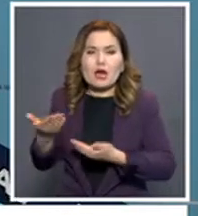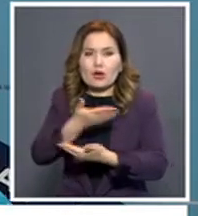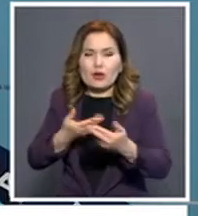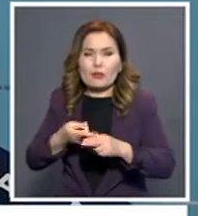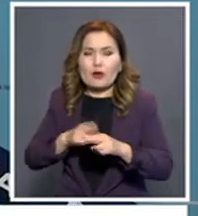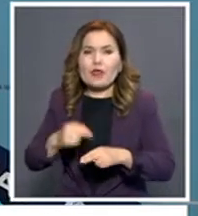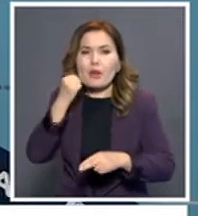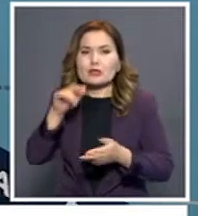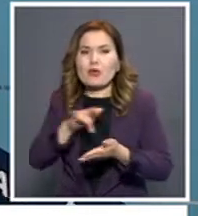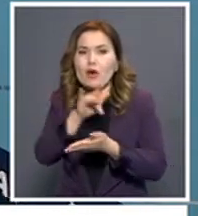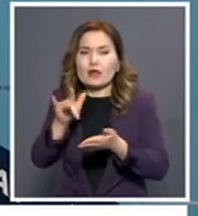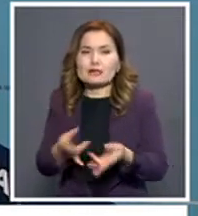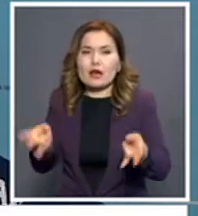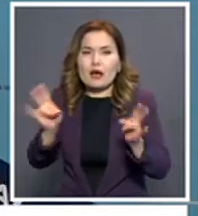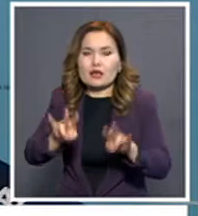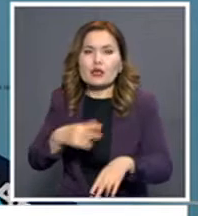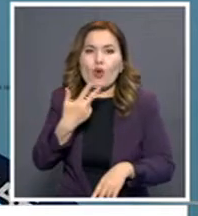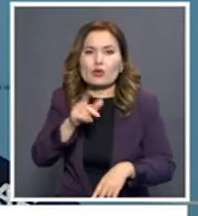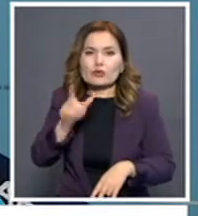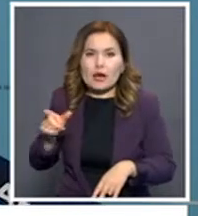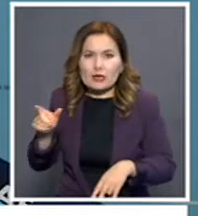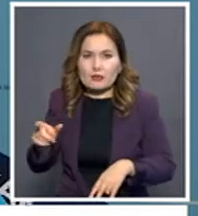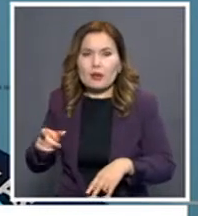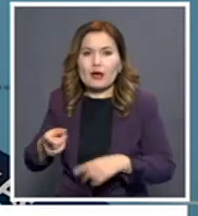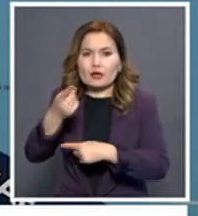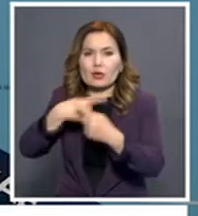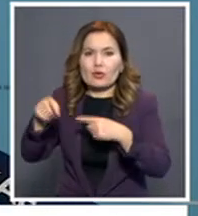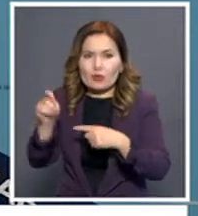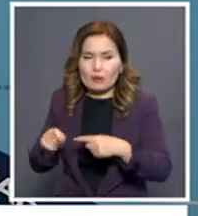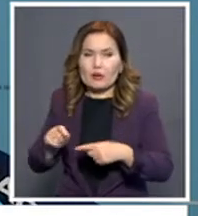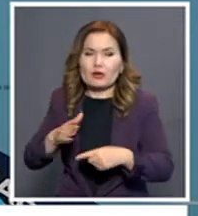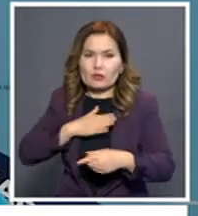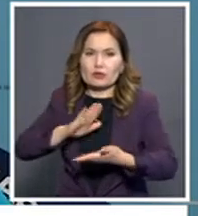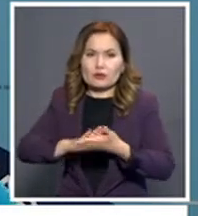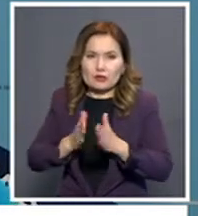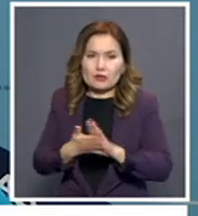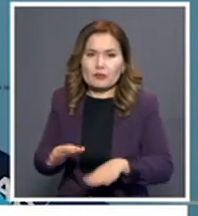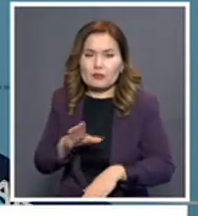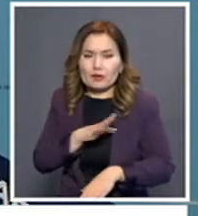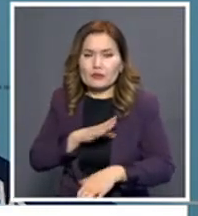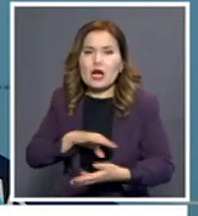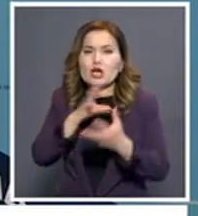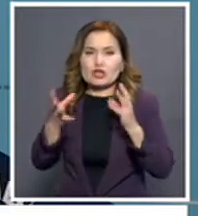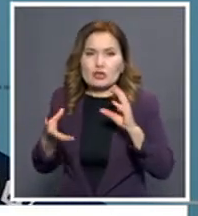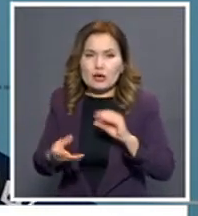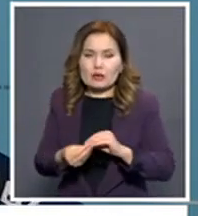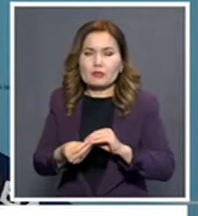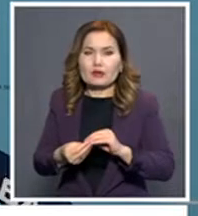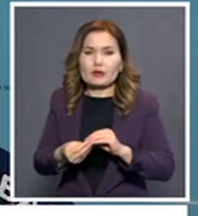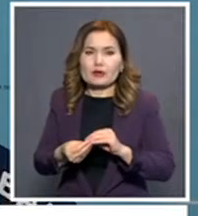Внуково аэропортында қалған 30 азаматымызды алып келу туралы соған да қол жеткізілді. Жалпы енді мен айтайын